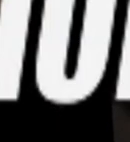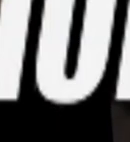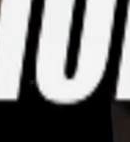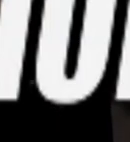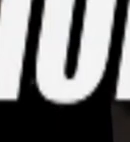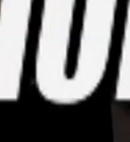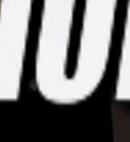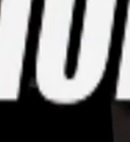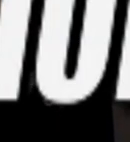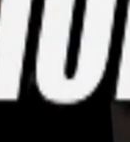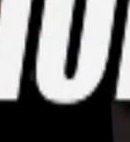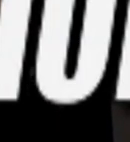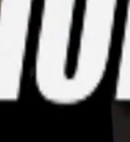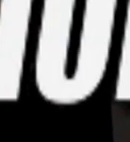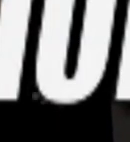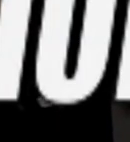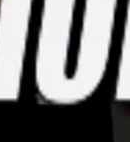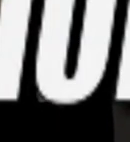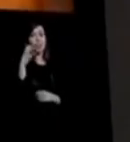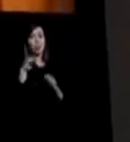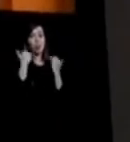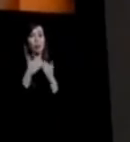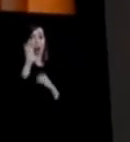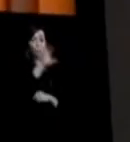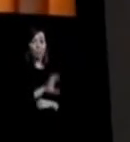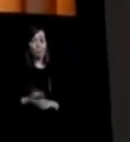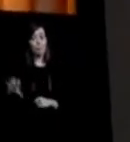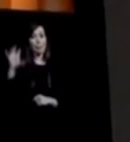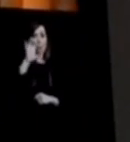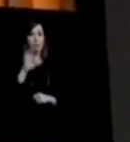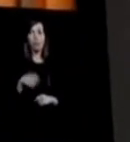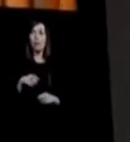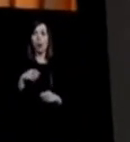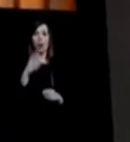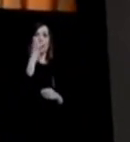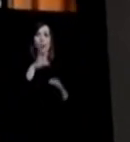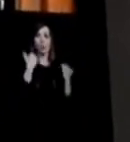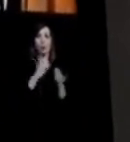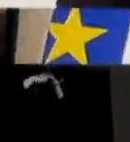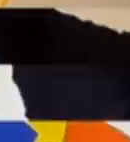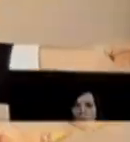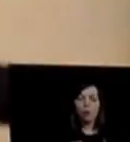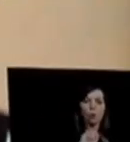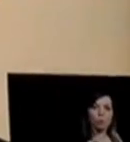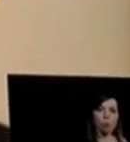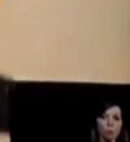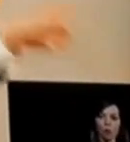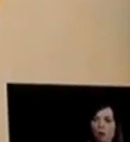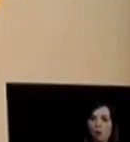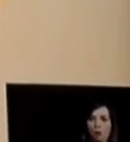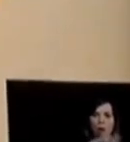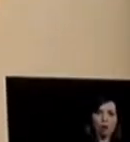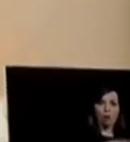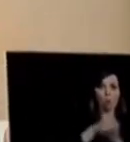sur le territoire ces 400 plateformes. Ils travailleront avec, on va avoir 400 numéros. Donc avec un numéro unique. voir le